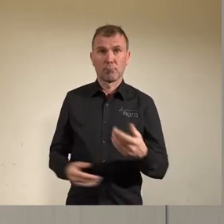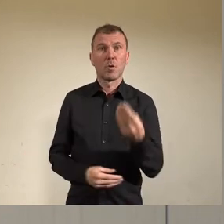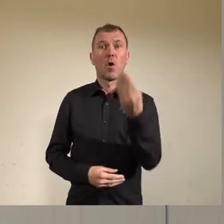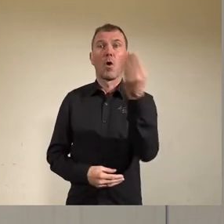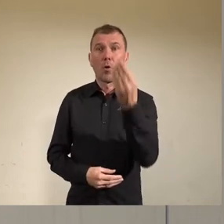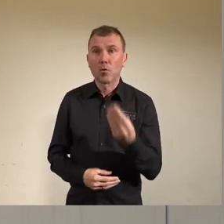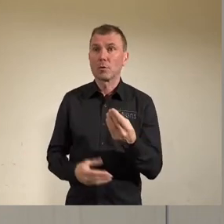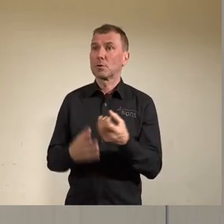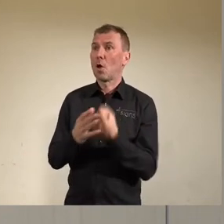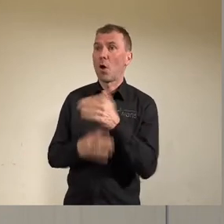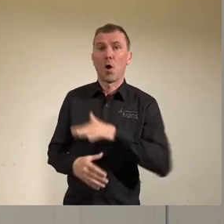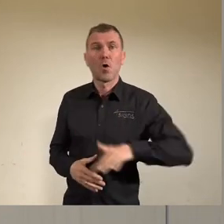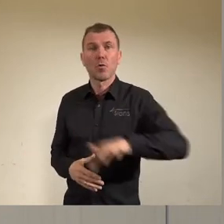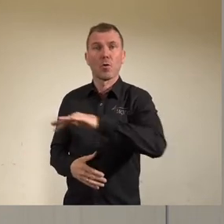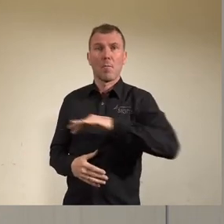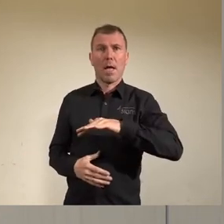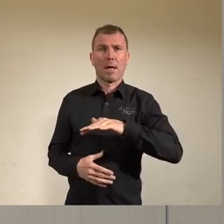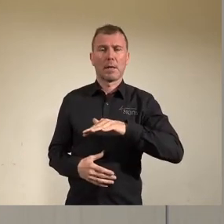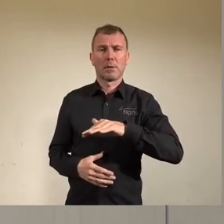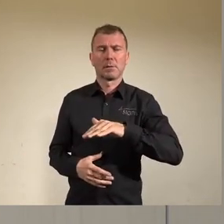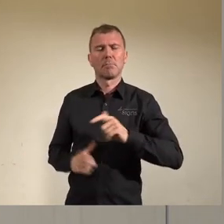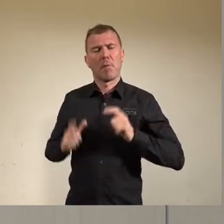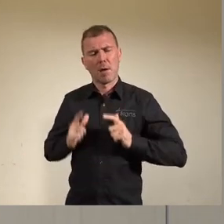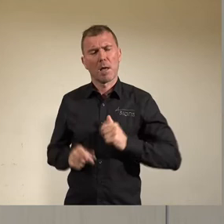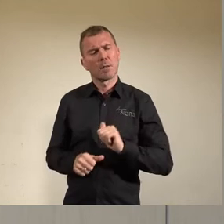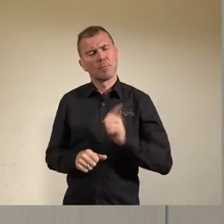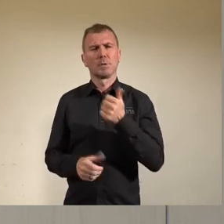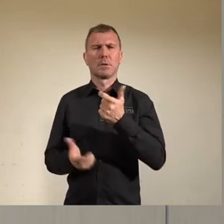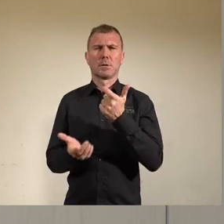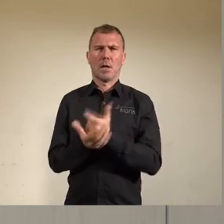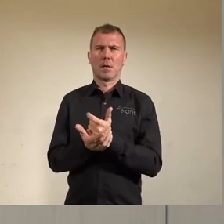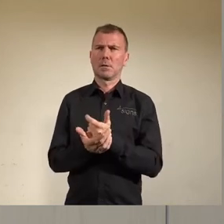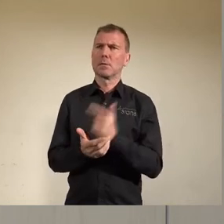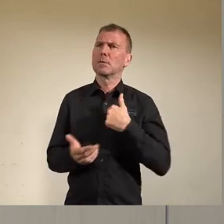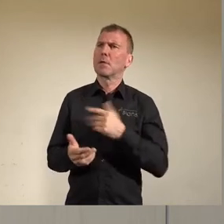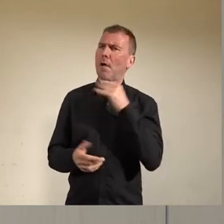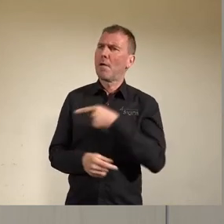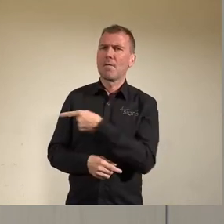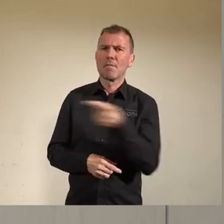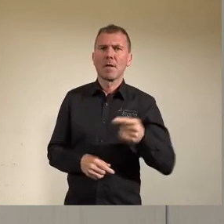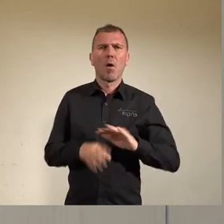und Kulturschaffenden, die leiden ganz besonders. Viele sind in ihrer Existenz